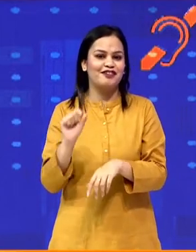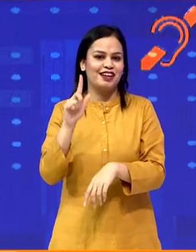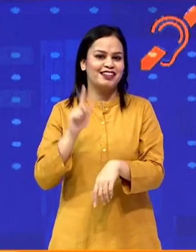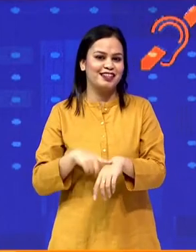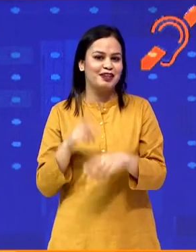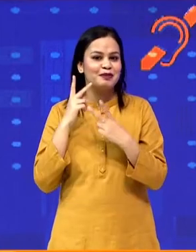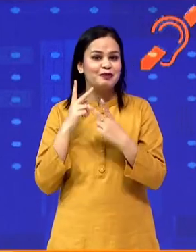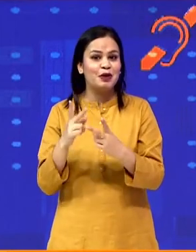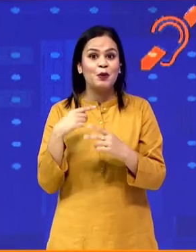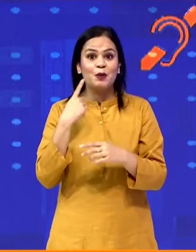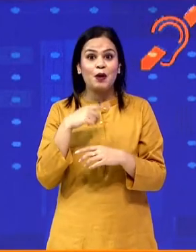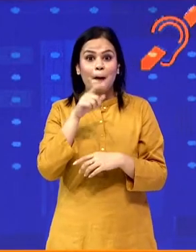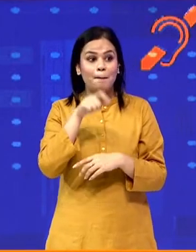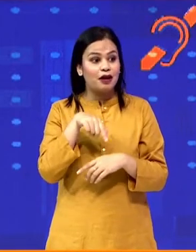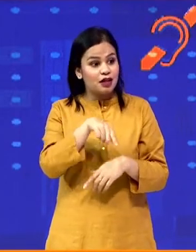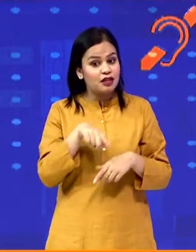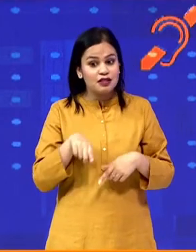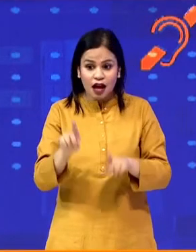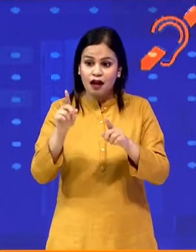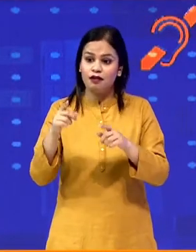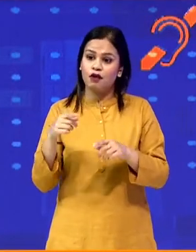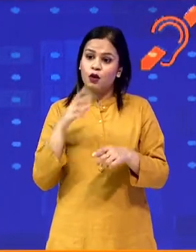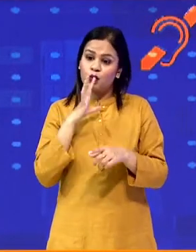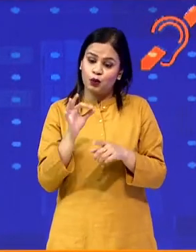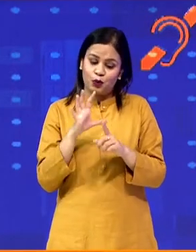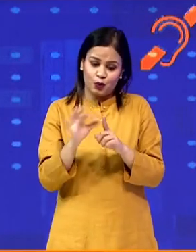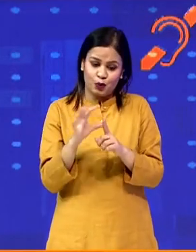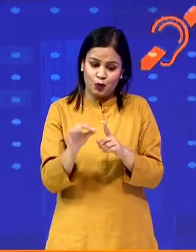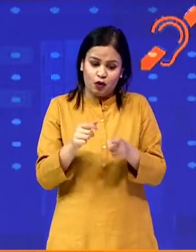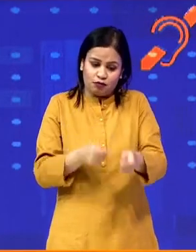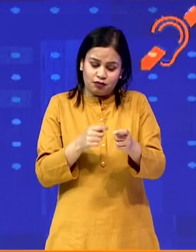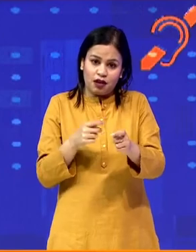जो पैसेंजर को लेकर खुद ही डब जाए